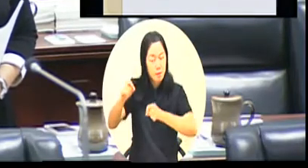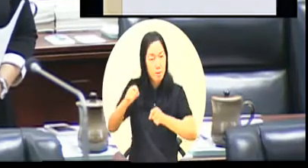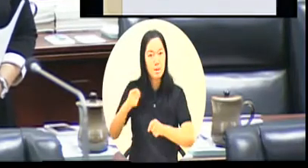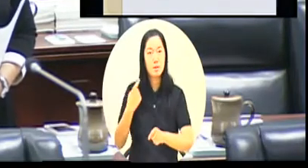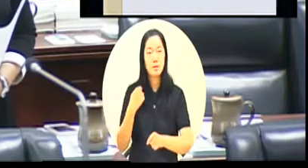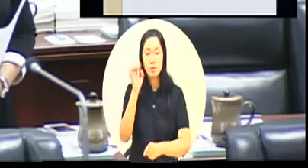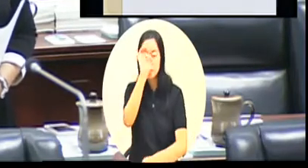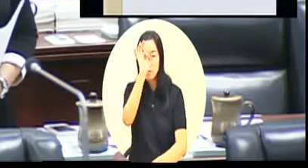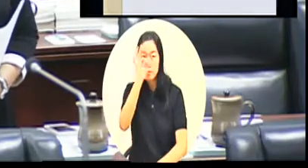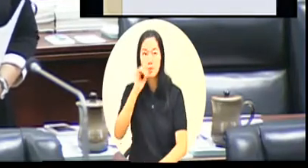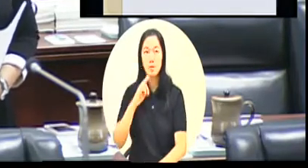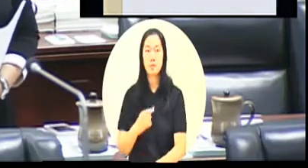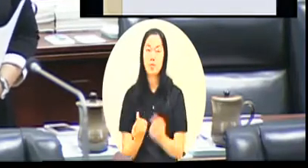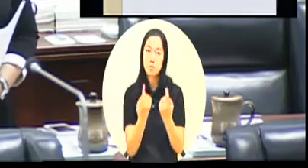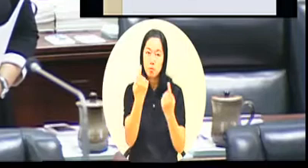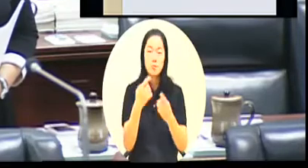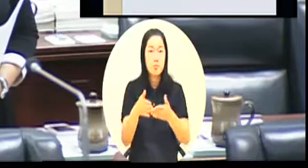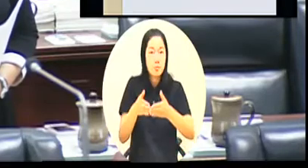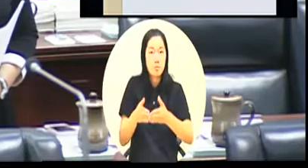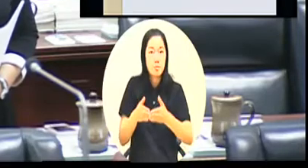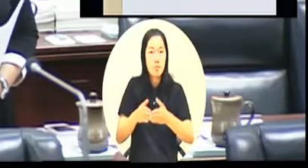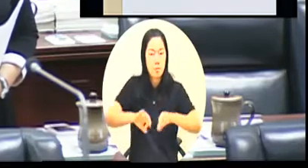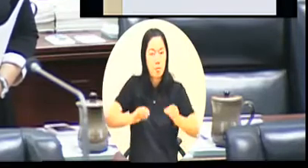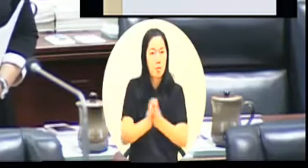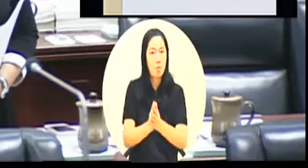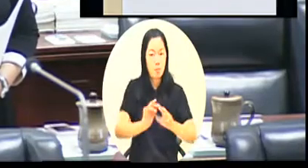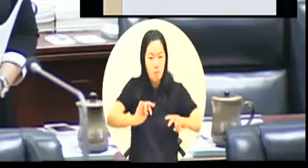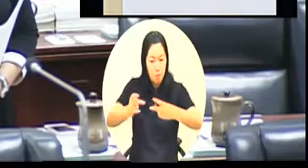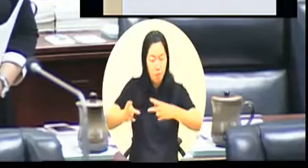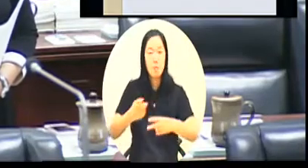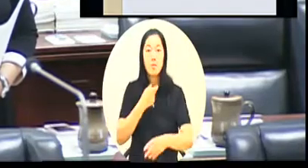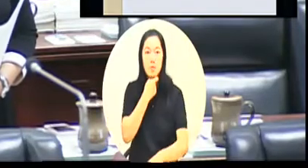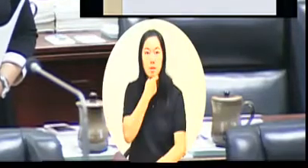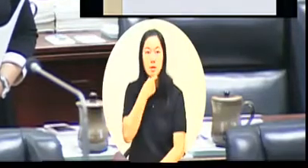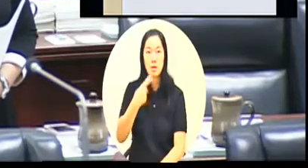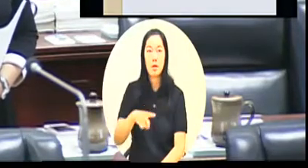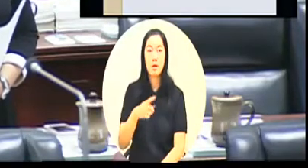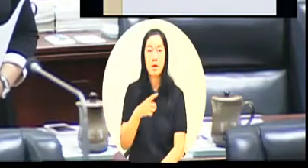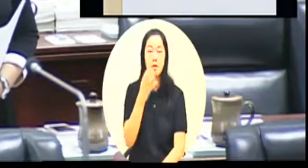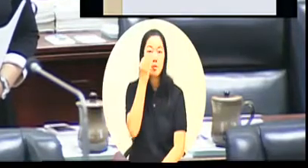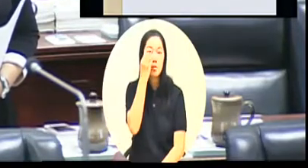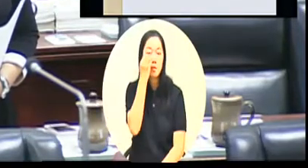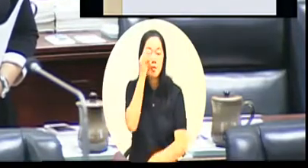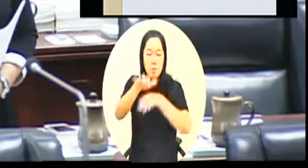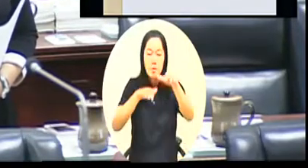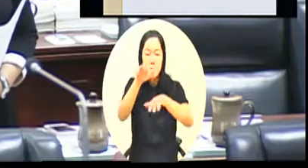找一些比较需要立刻改善的地方，而且观光客比较常